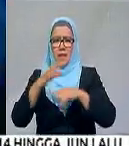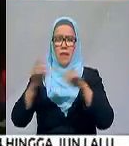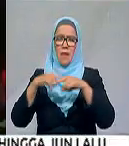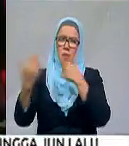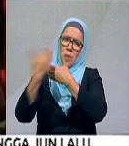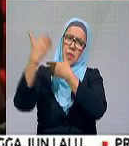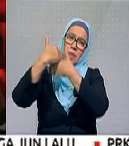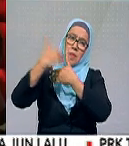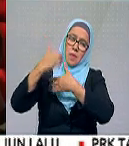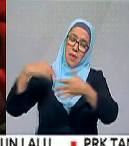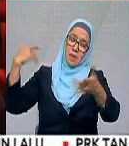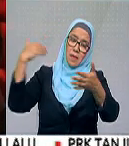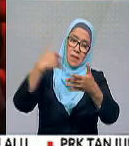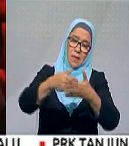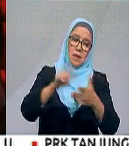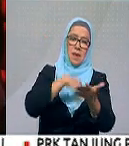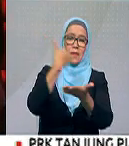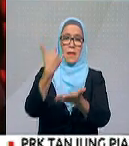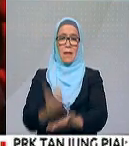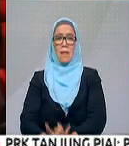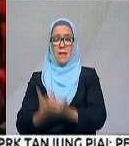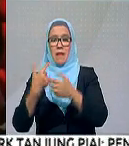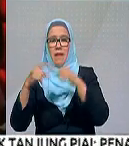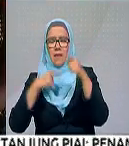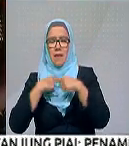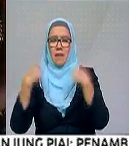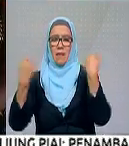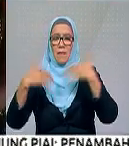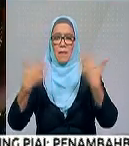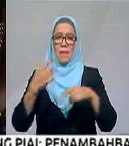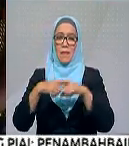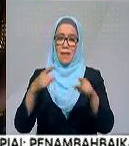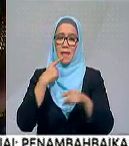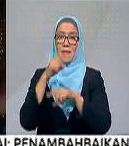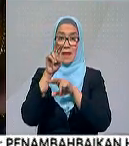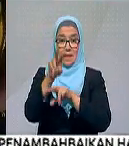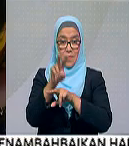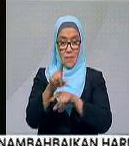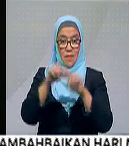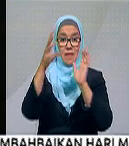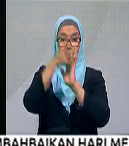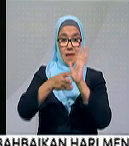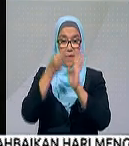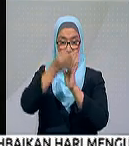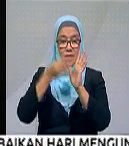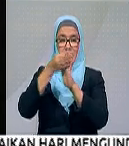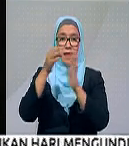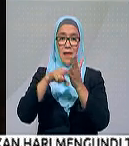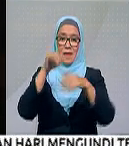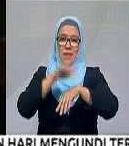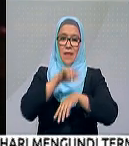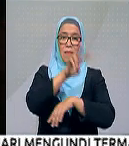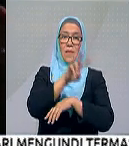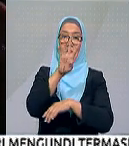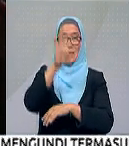Apakah kesudahannya? Jangan lupa tonton filem Anak Perjanjian Syaitan di 96 pawagam seluruh negara pada 24